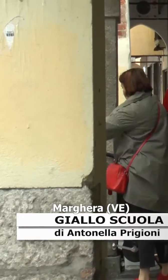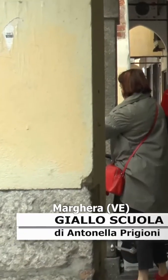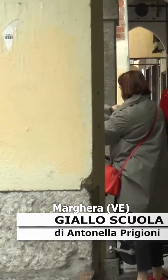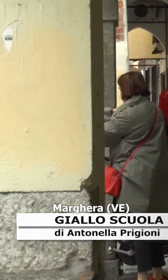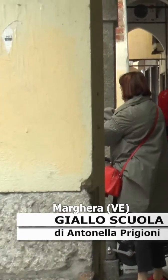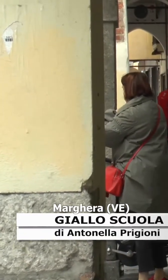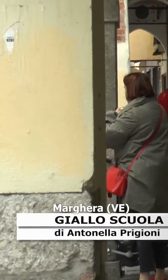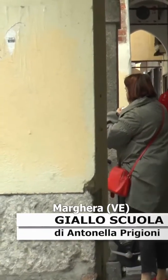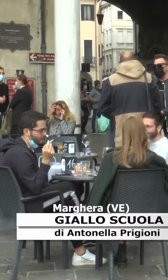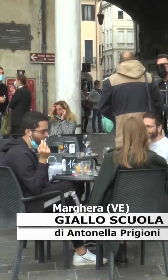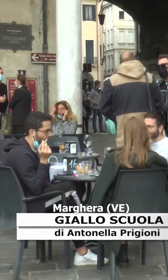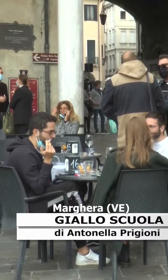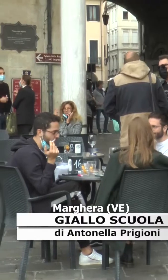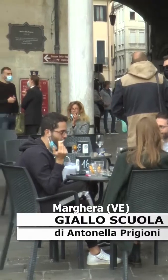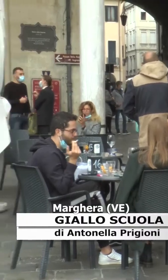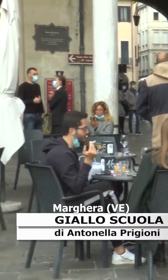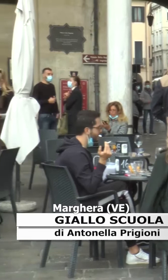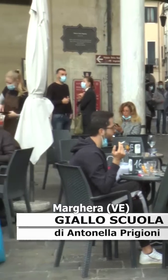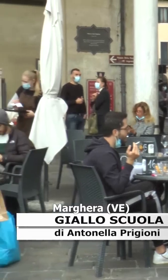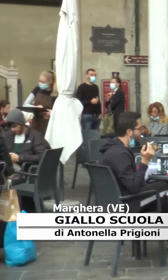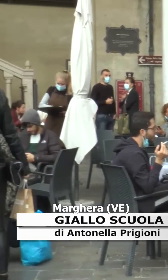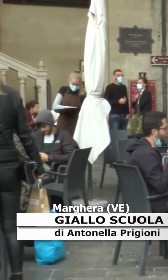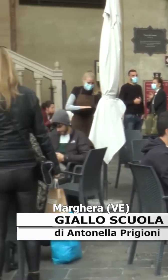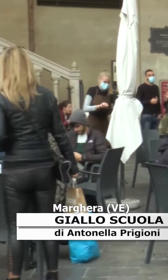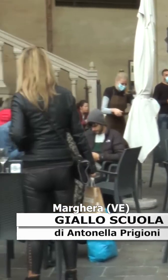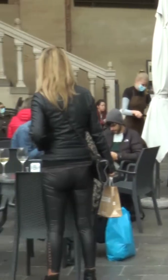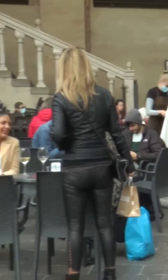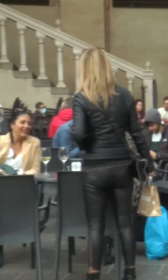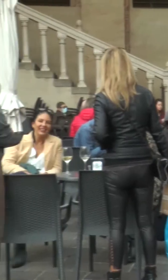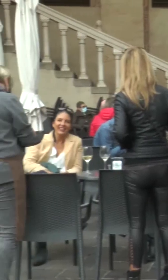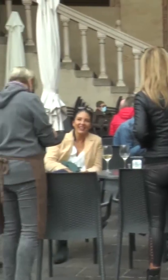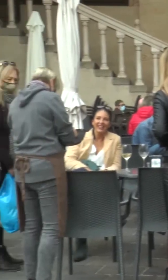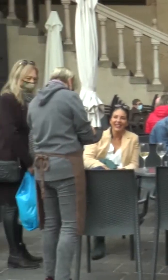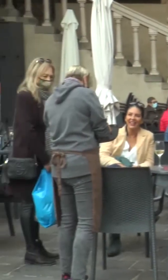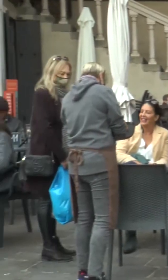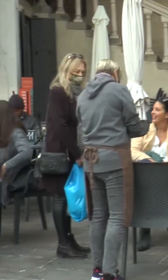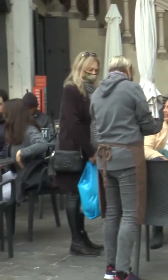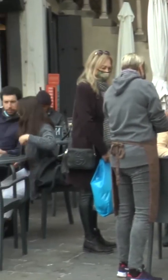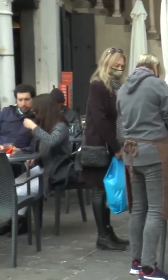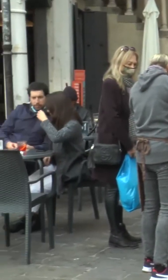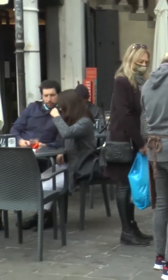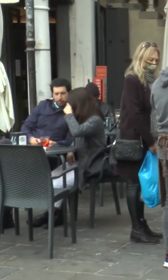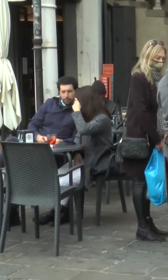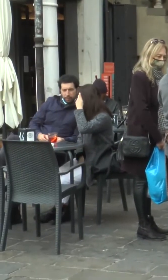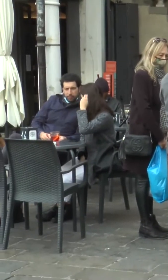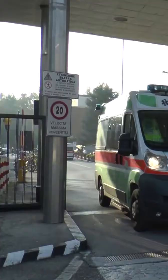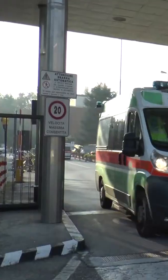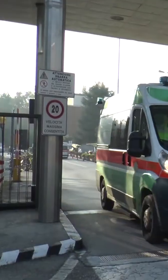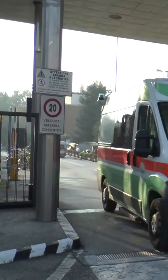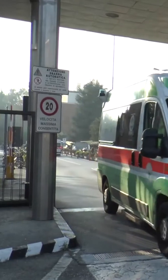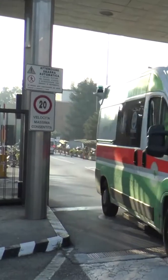Il Veneto in giallo, in verde per l'Europa, dopo il balletto di colori che hanno virato dal rosso scuro appunto al green, deve essere